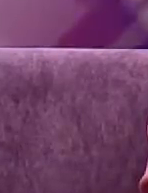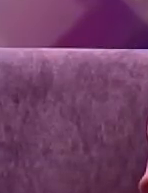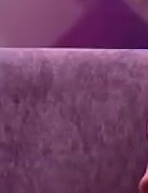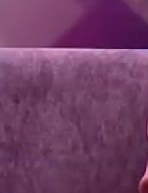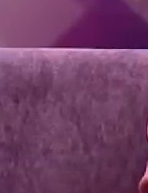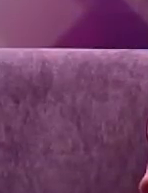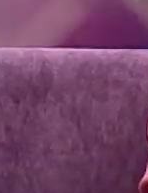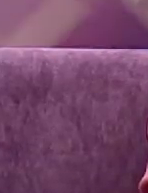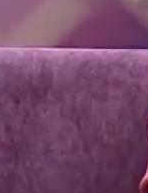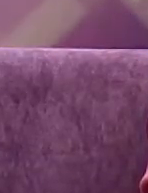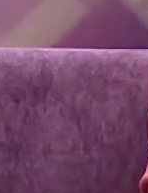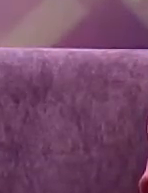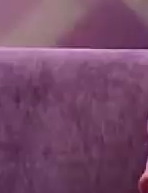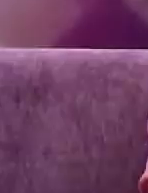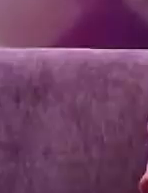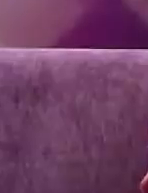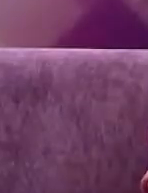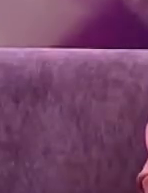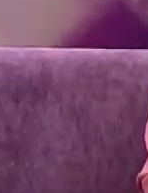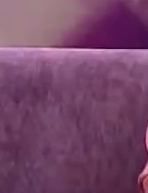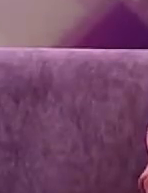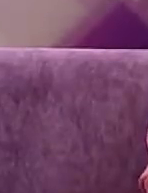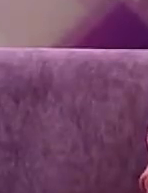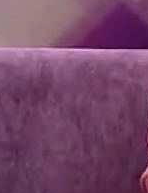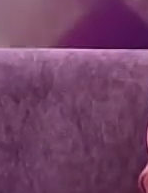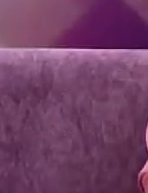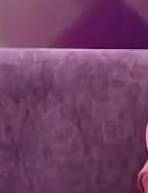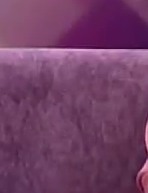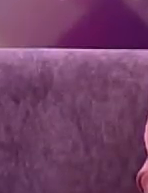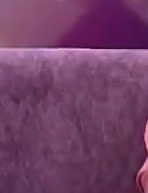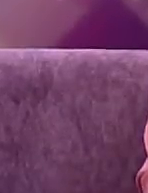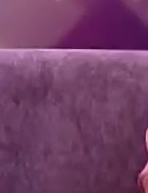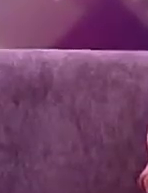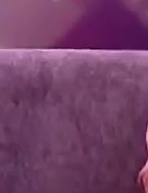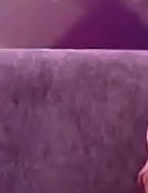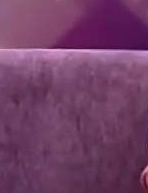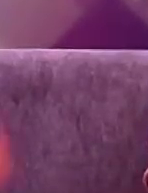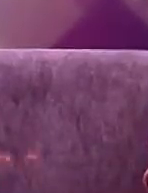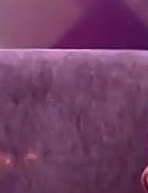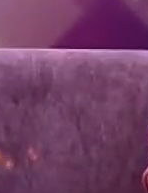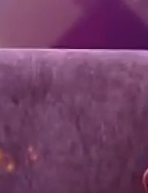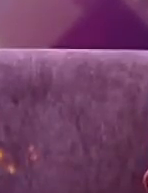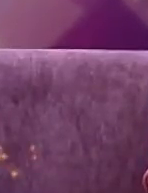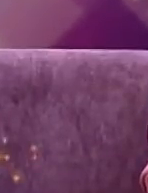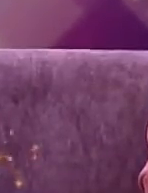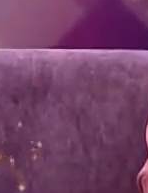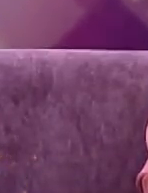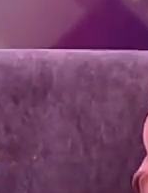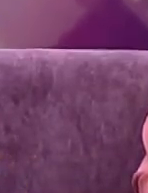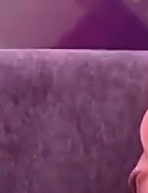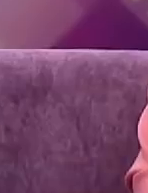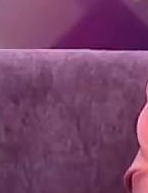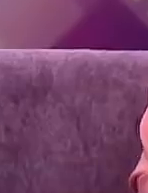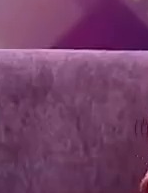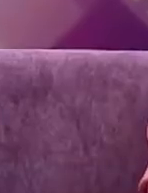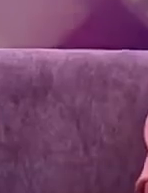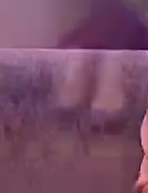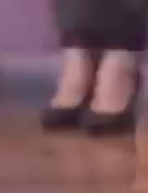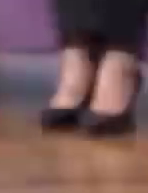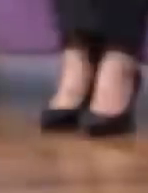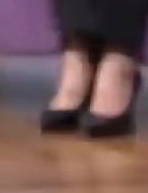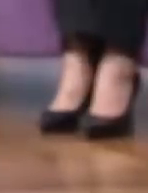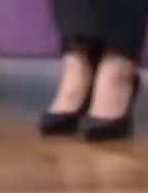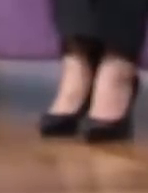이사말루 들어와 주시기 바랍니다. 저희 내일 아침에 건강한 모습으로 인사드리죠. 오늘 하루는 분명 어제보다 나을 겁니다. 좋은 하루 되십시오. 고맙습니다.